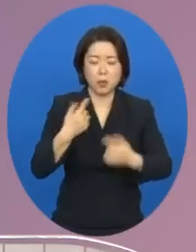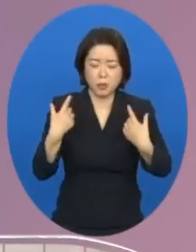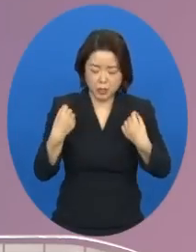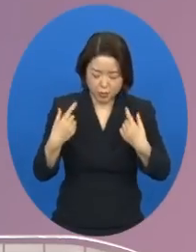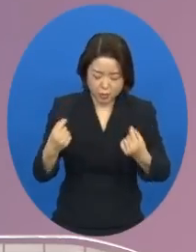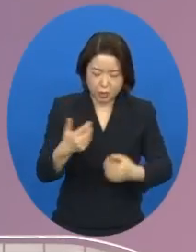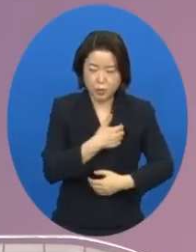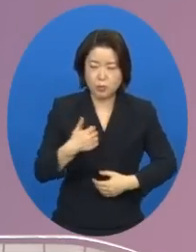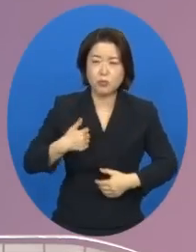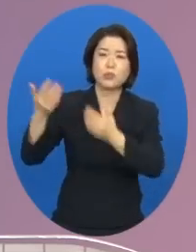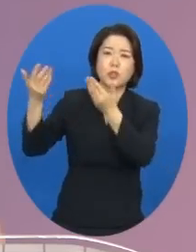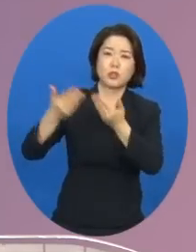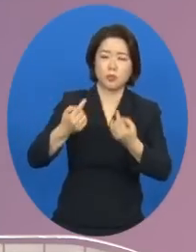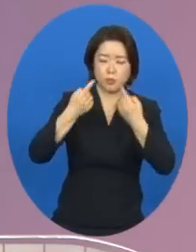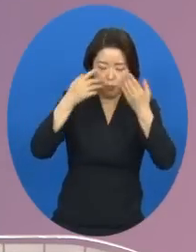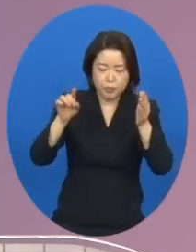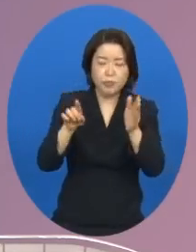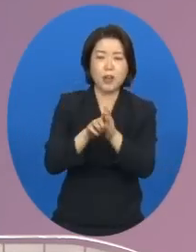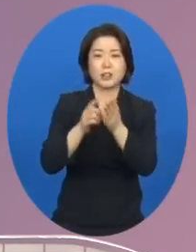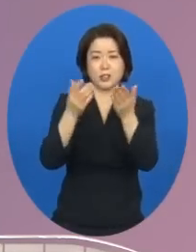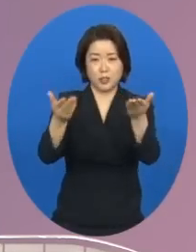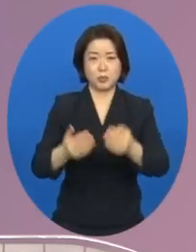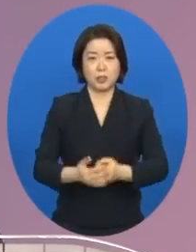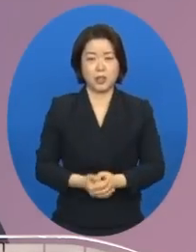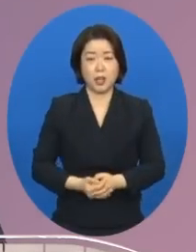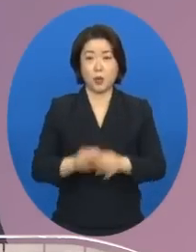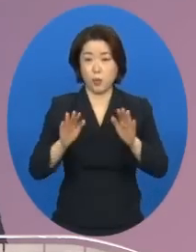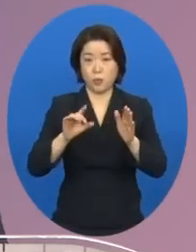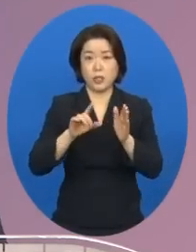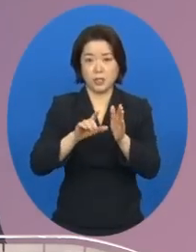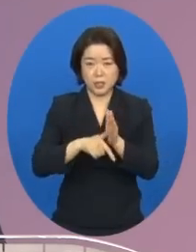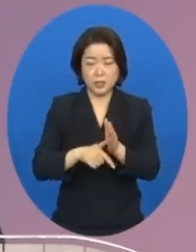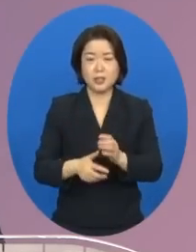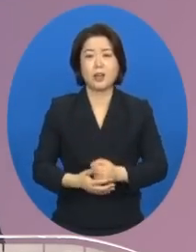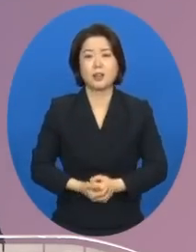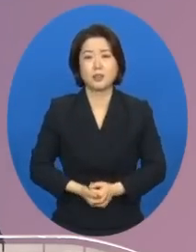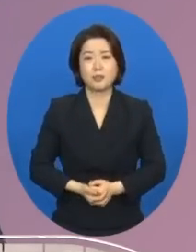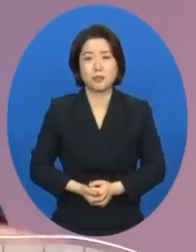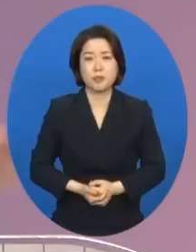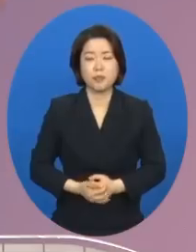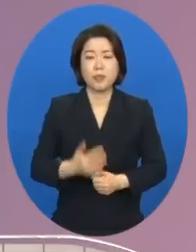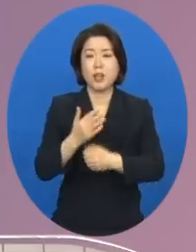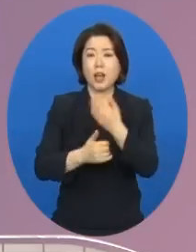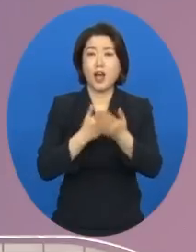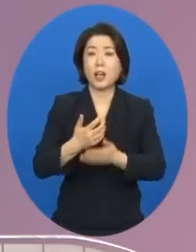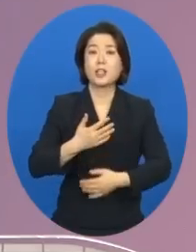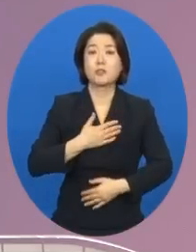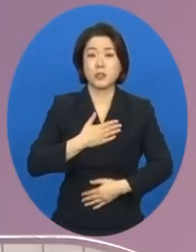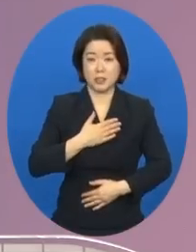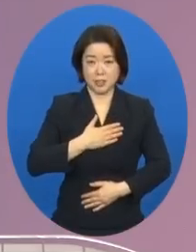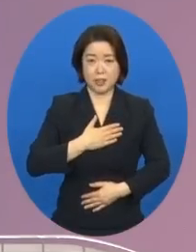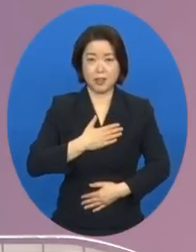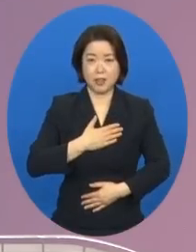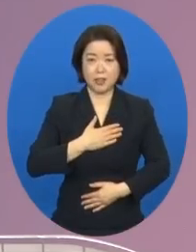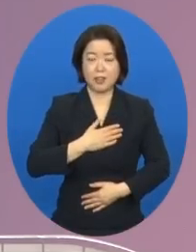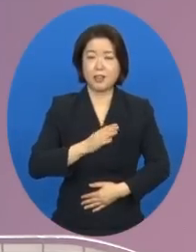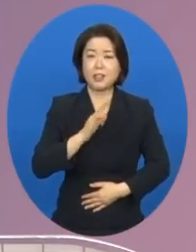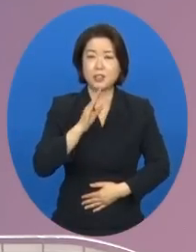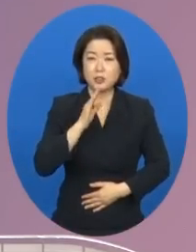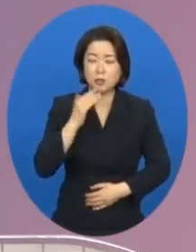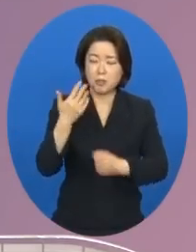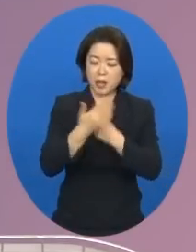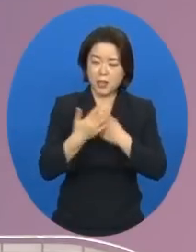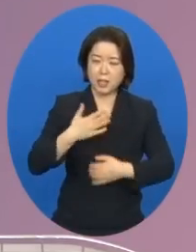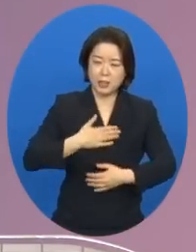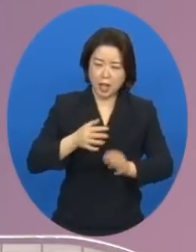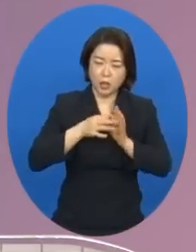풍성하실 것을 확신합니다. 오늘 이 시간 하나님, 제가 정말 은혜가 저를